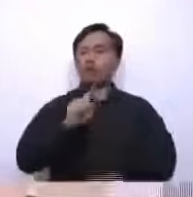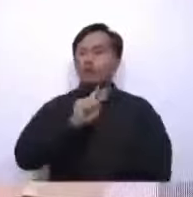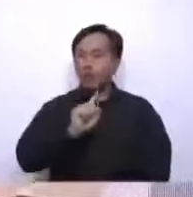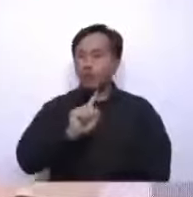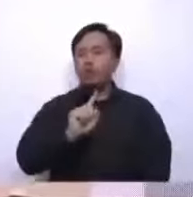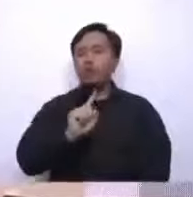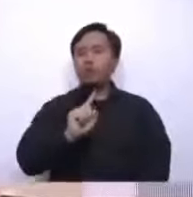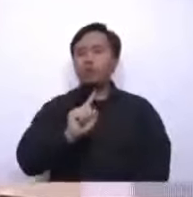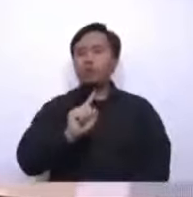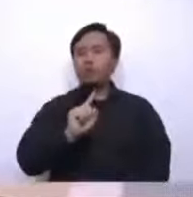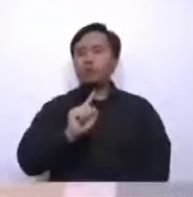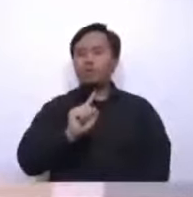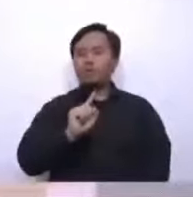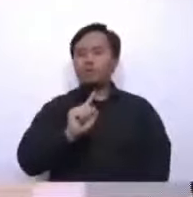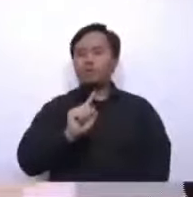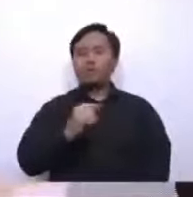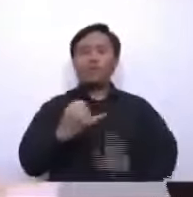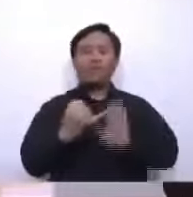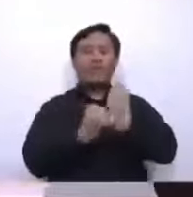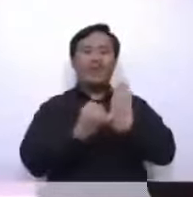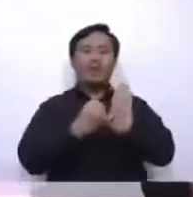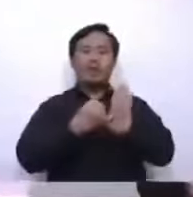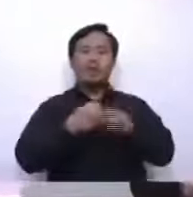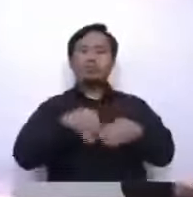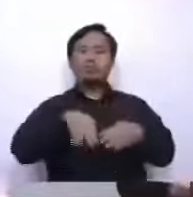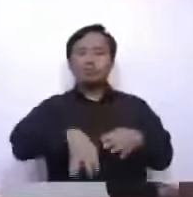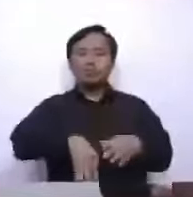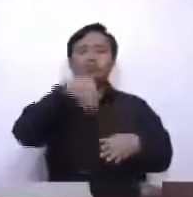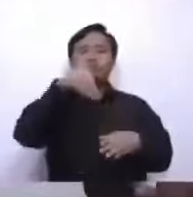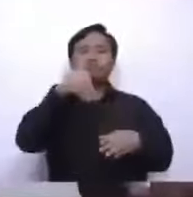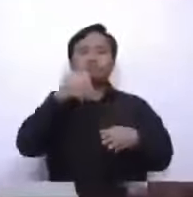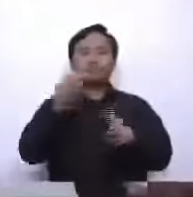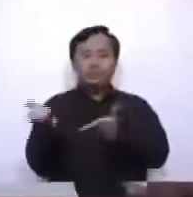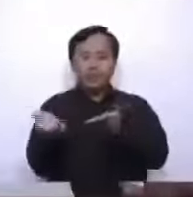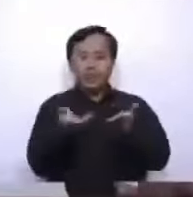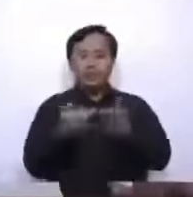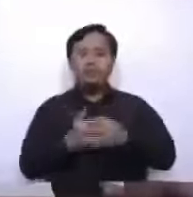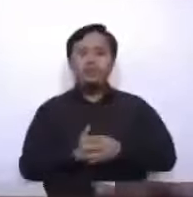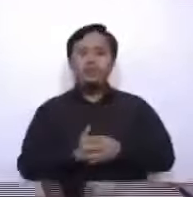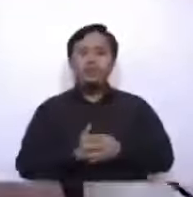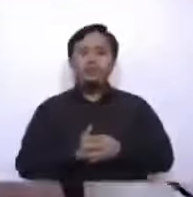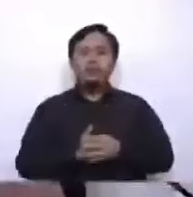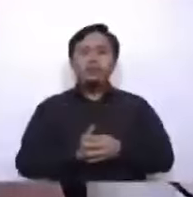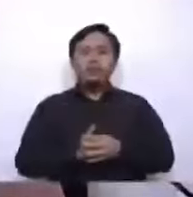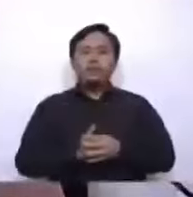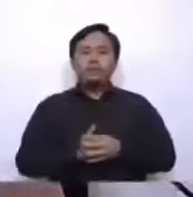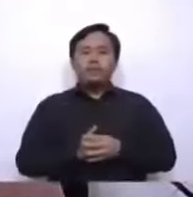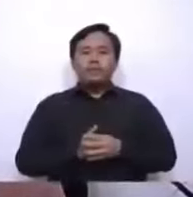1 untuk mengambil indikator kembali dari wadah kaca, silakan diambil.